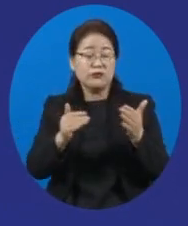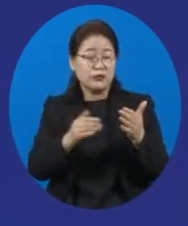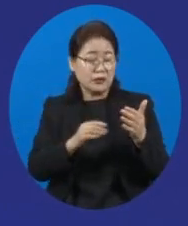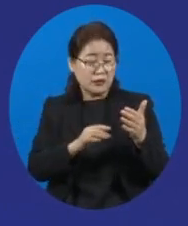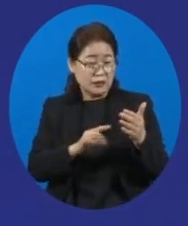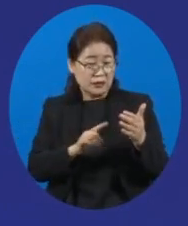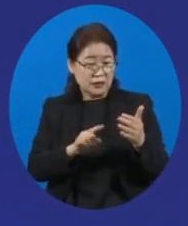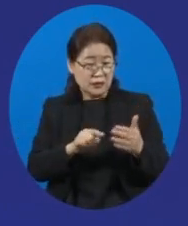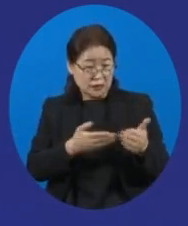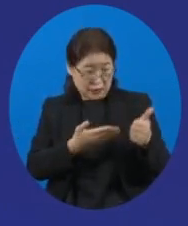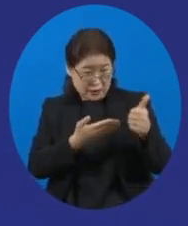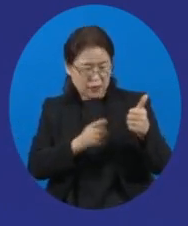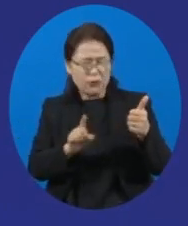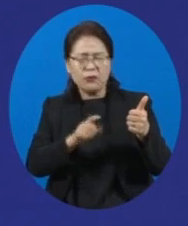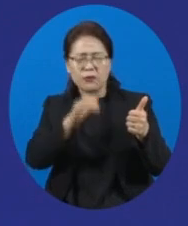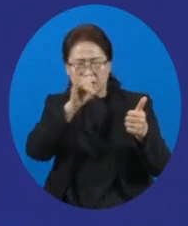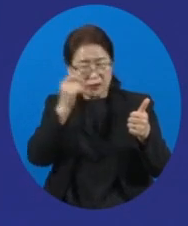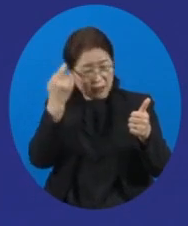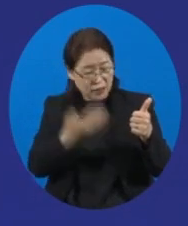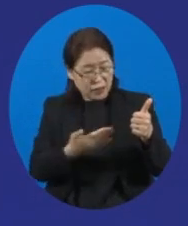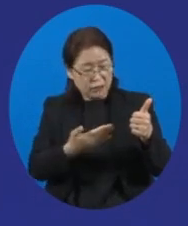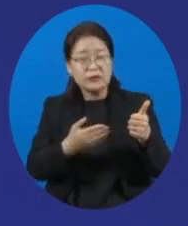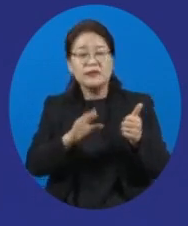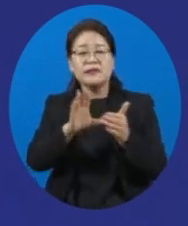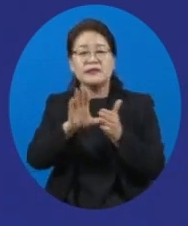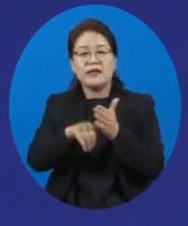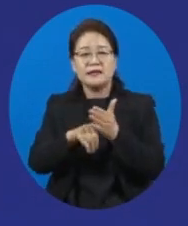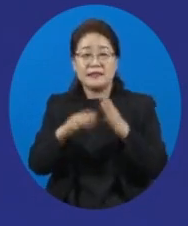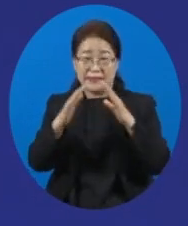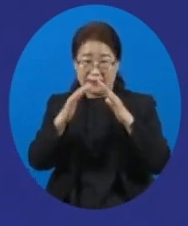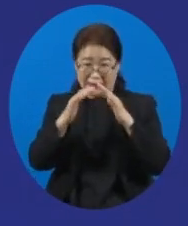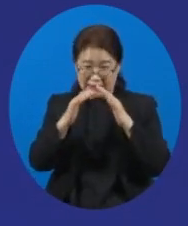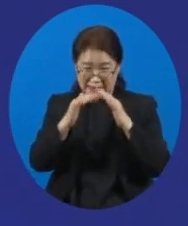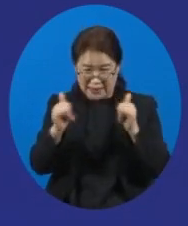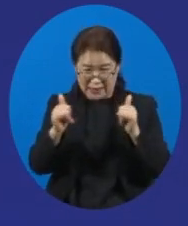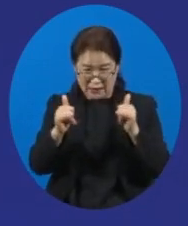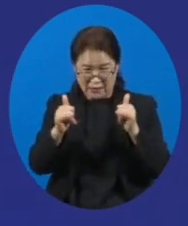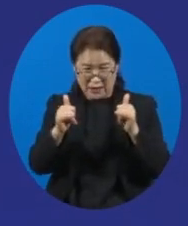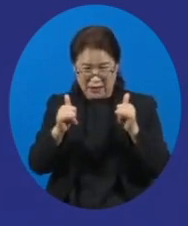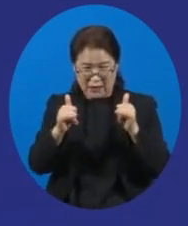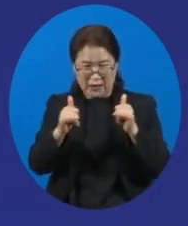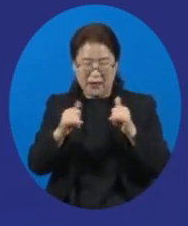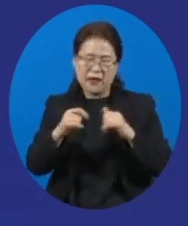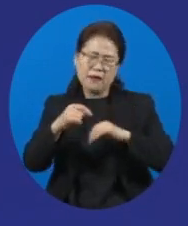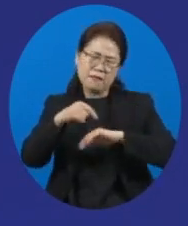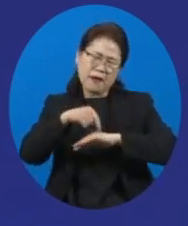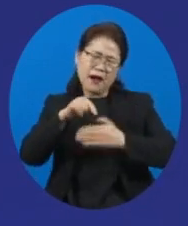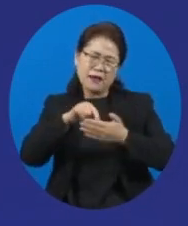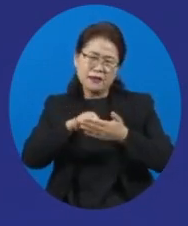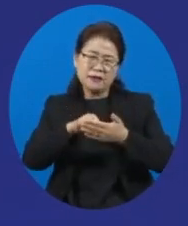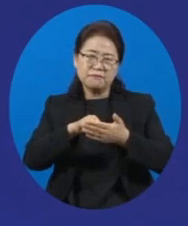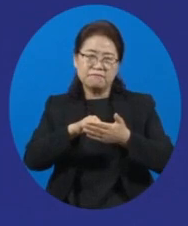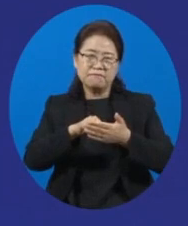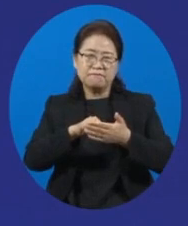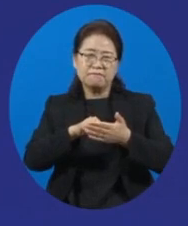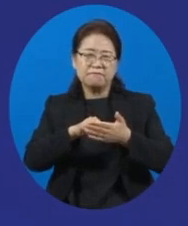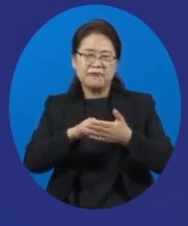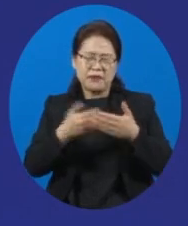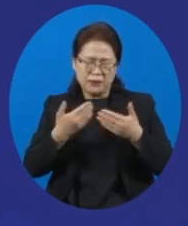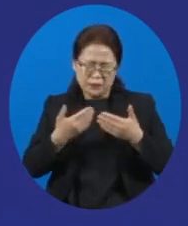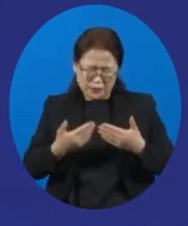있느냐라고 말씀하실 때는 사랑의 감정을 담아서 아주 잔잔한